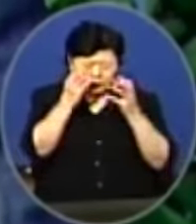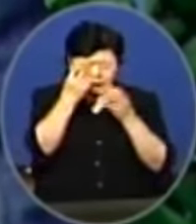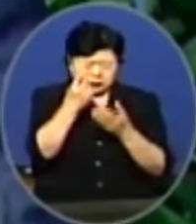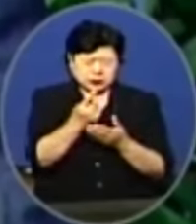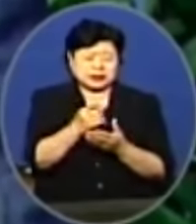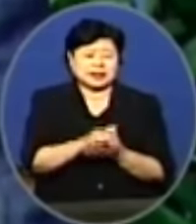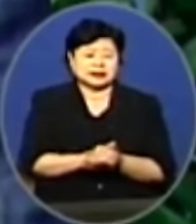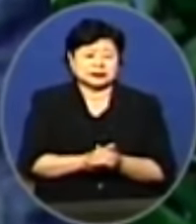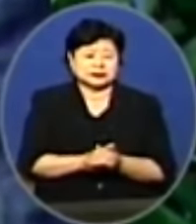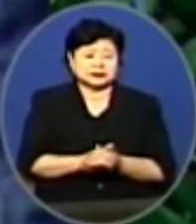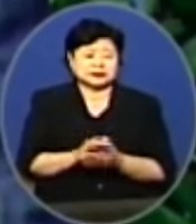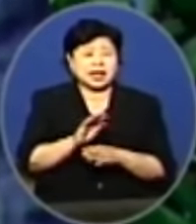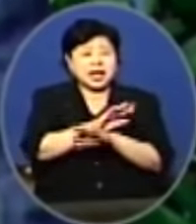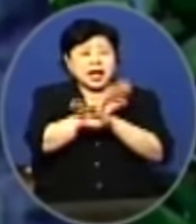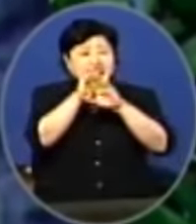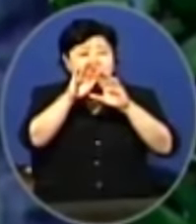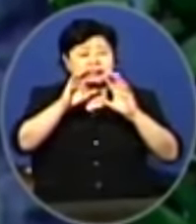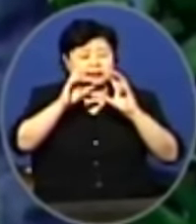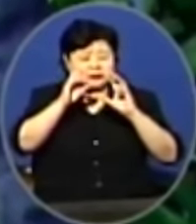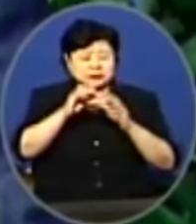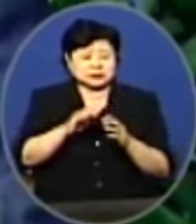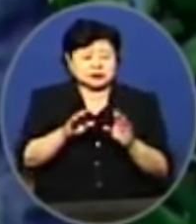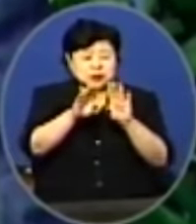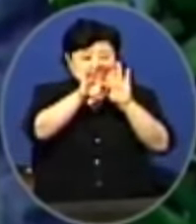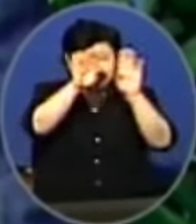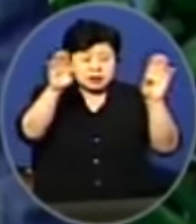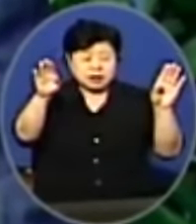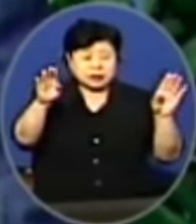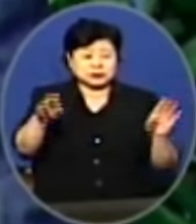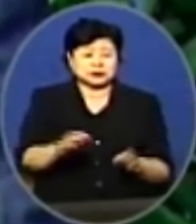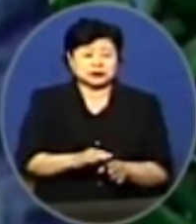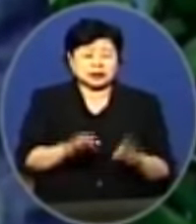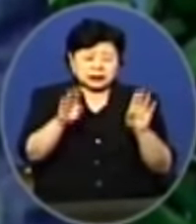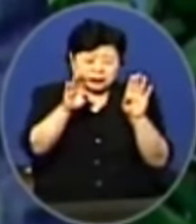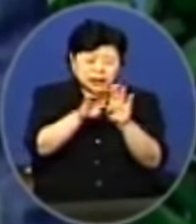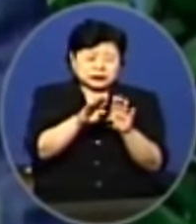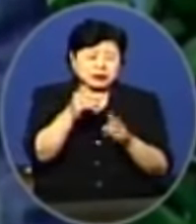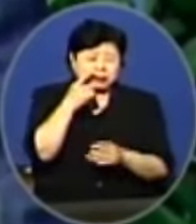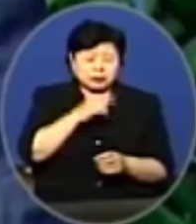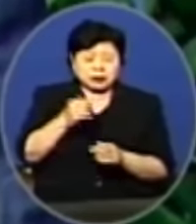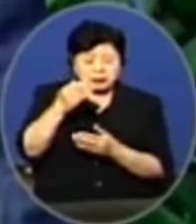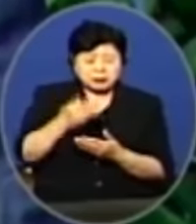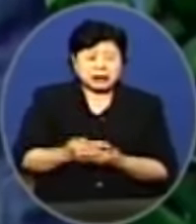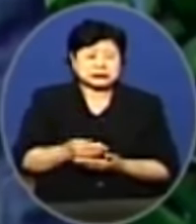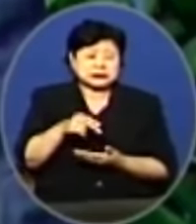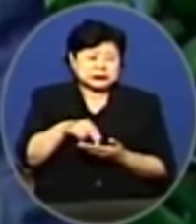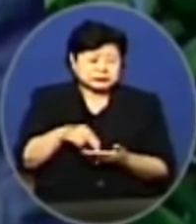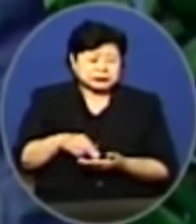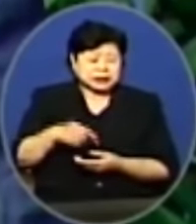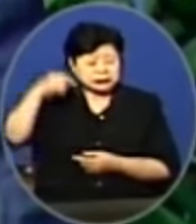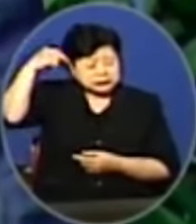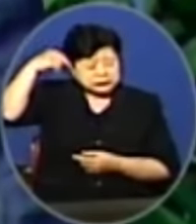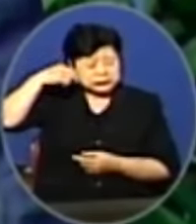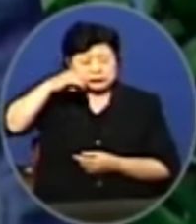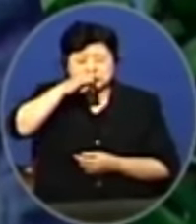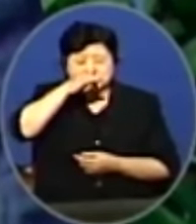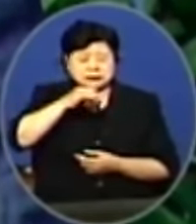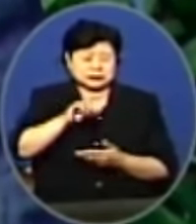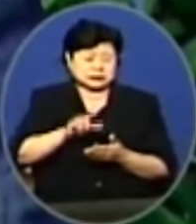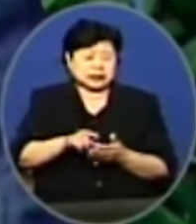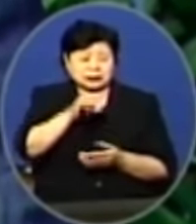다가오는데 하늘로 열린 문은 닫히는 것 같고 버림받은 같은 심정이 생길 때가 있는 것입니다.